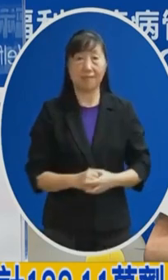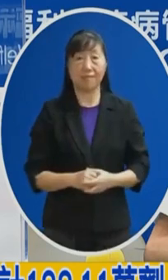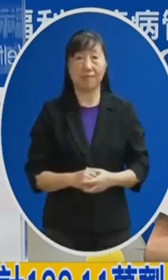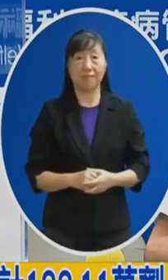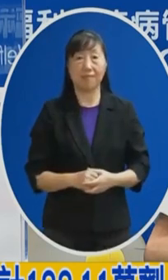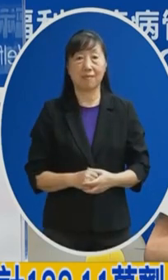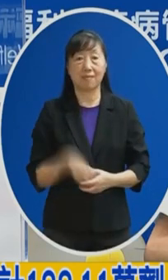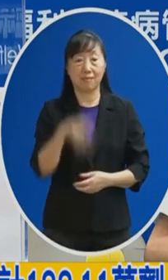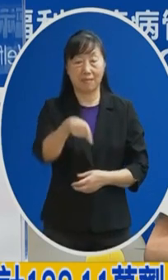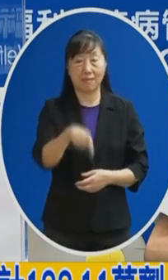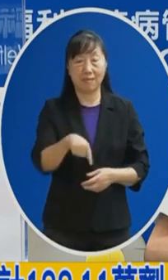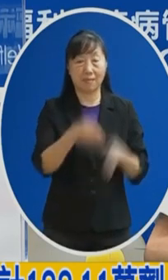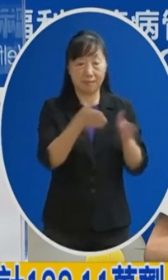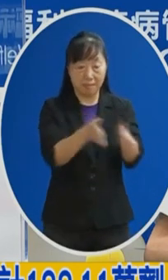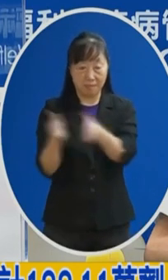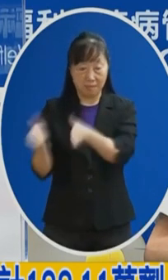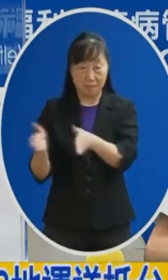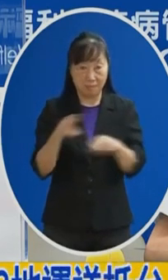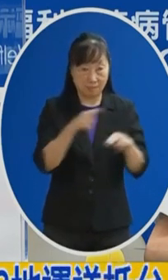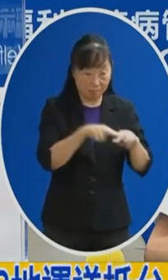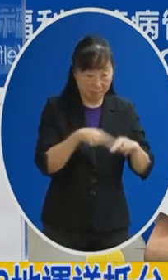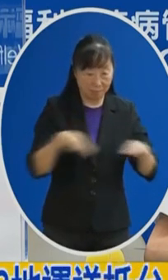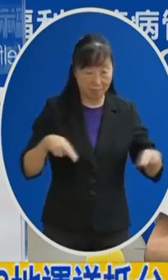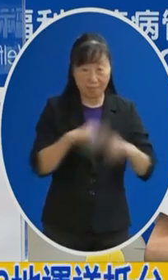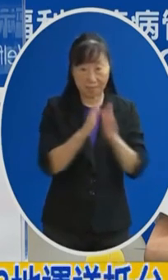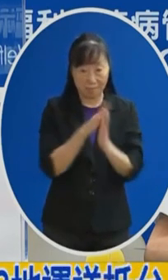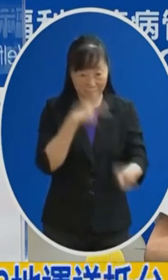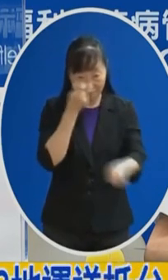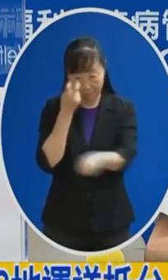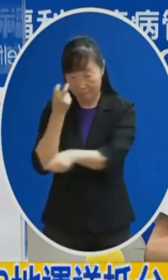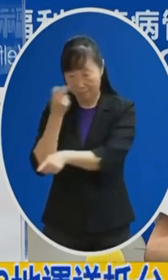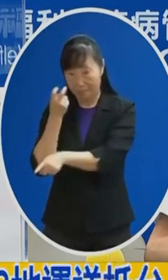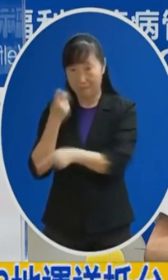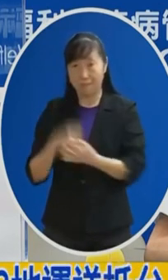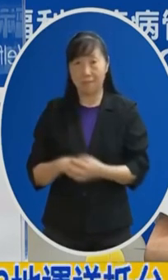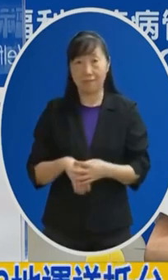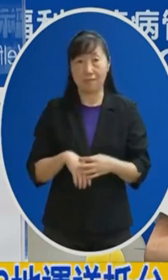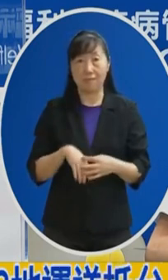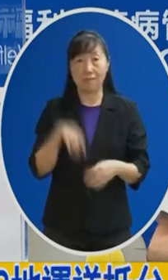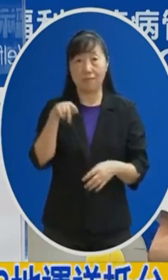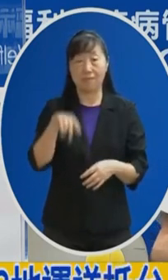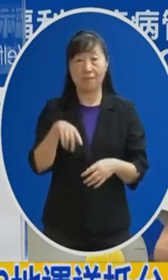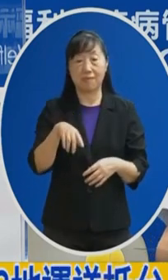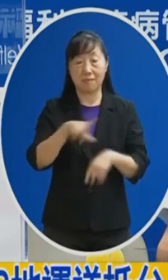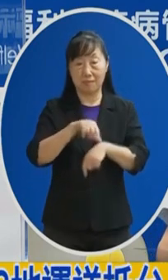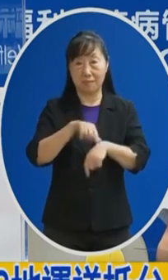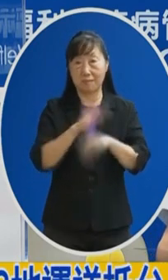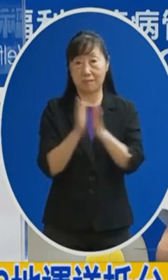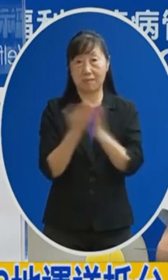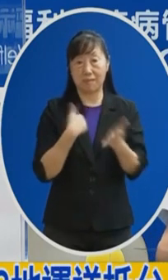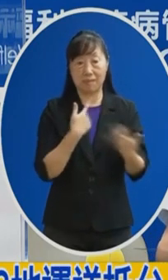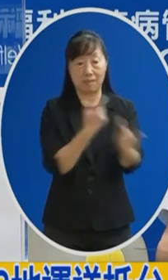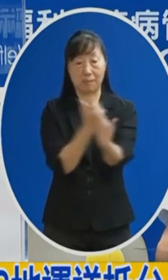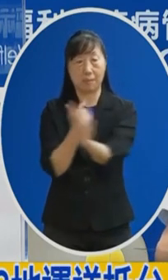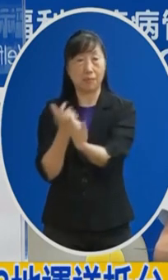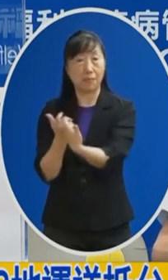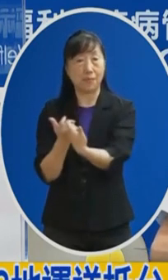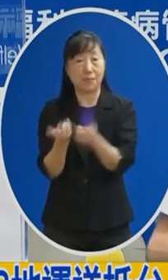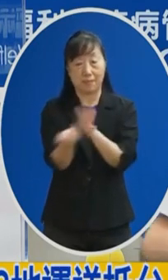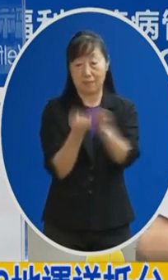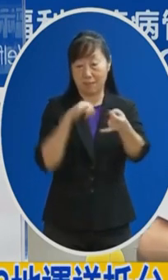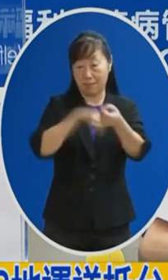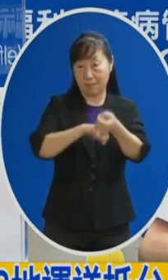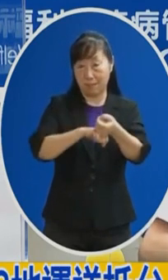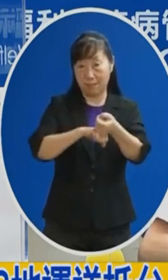个封监的检验的一些作业，那可以赶上我们整个所有的这个预约系